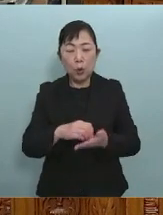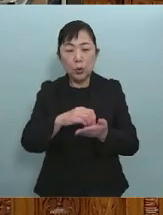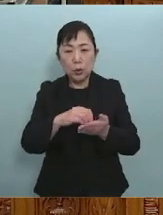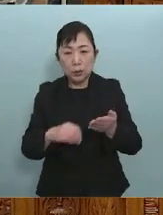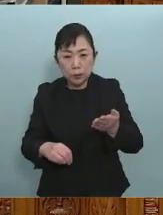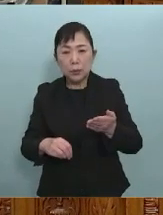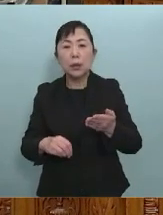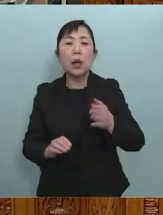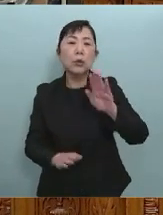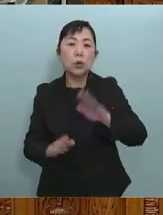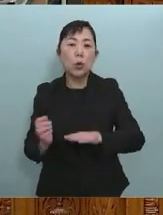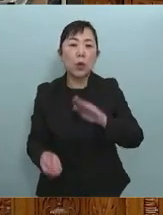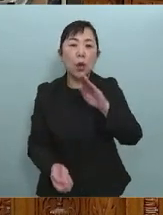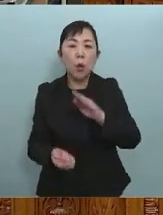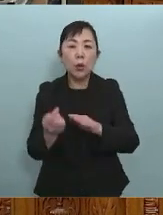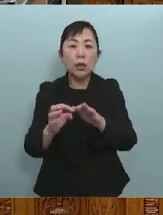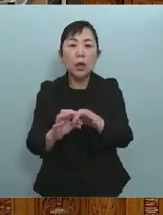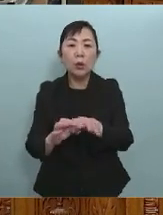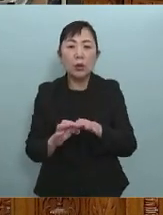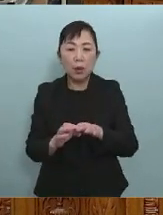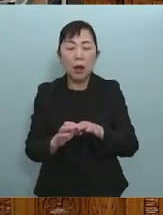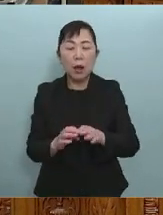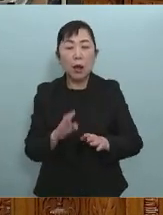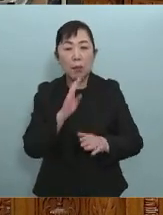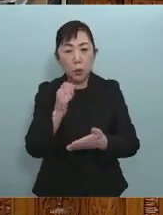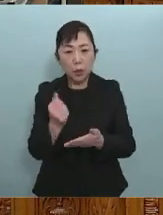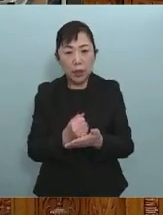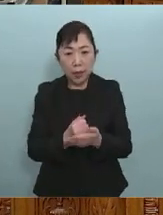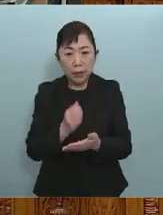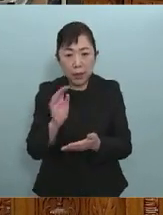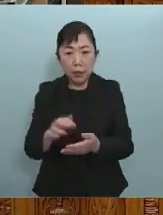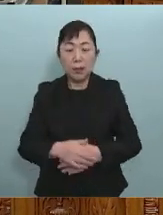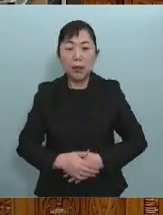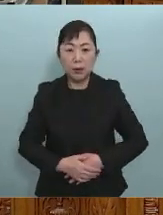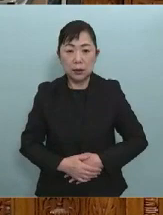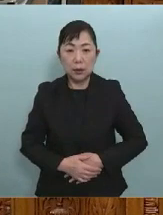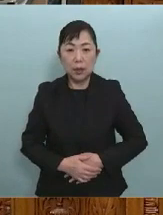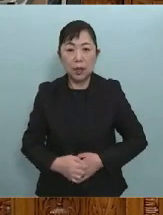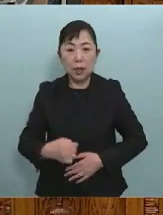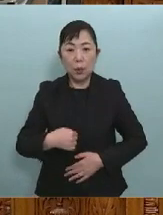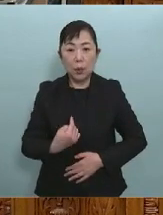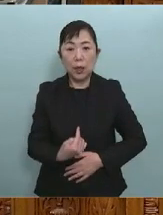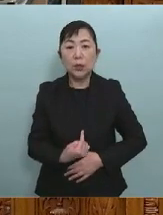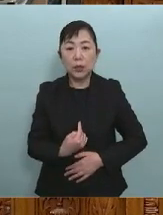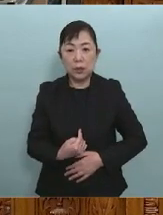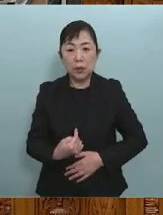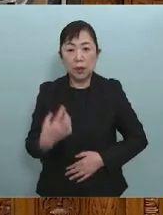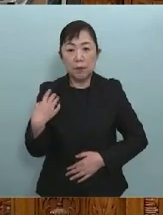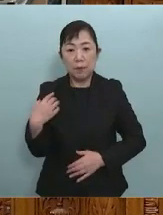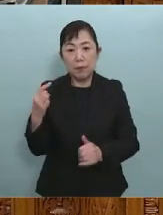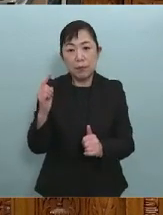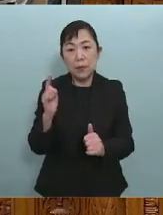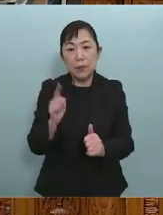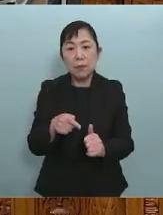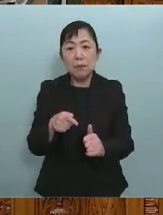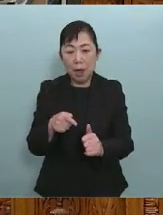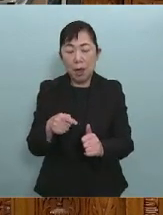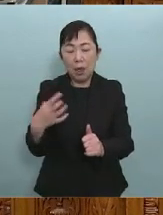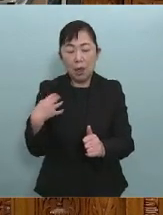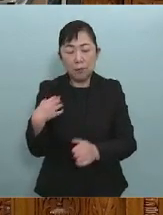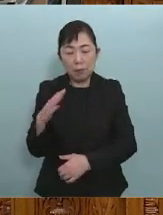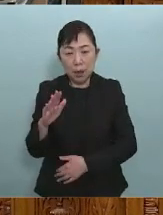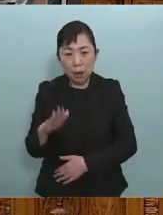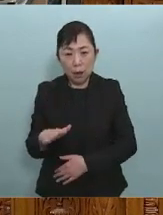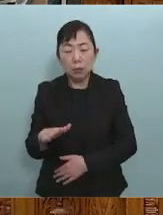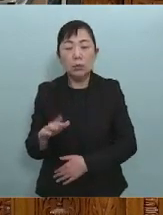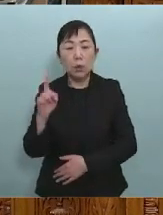たことは誠に遺憾でありますえ私自身人命責任も重く受け止めて